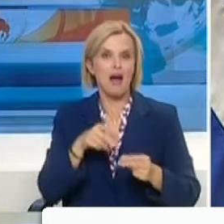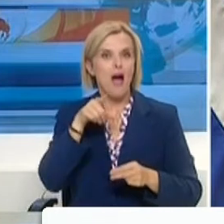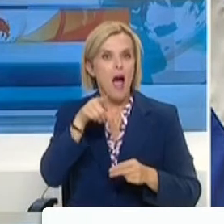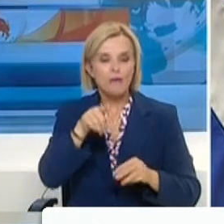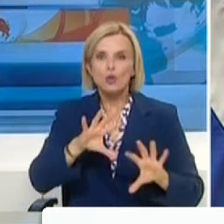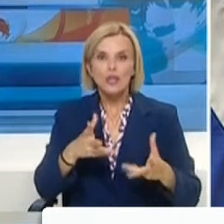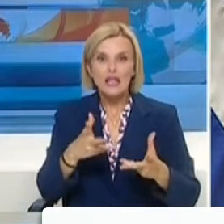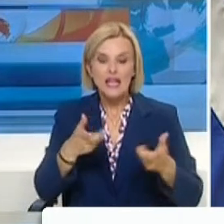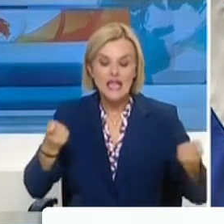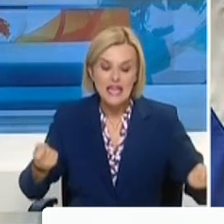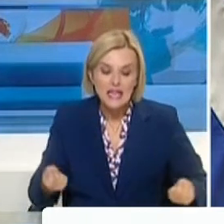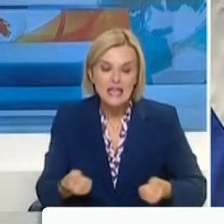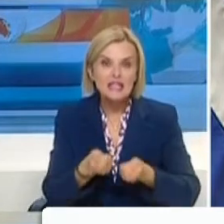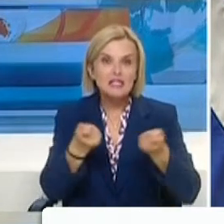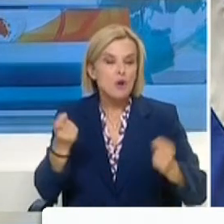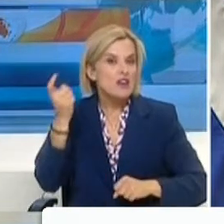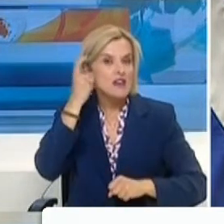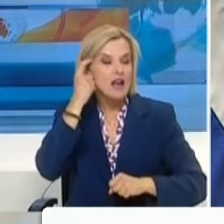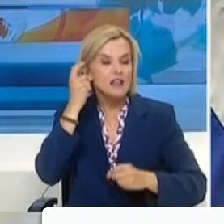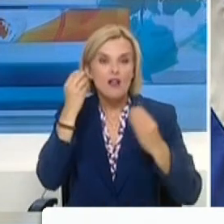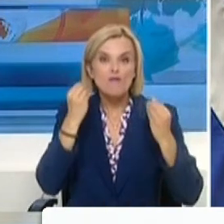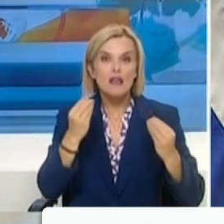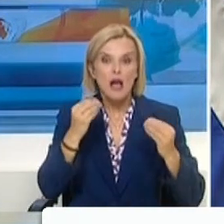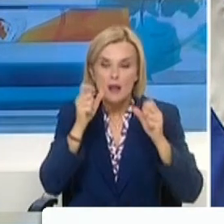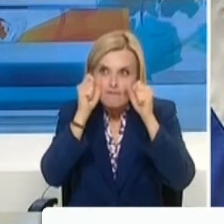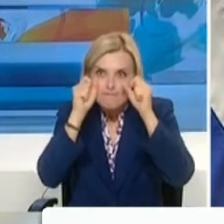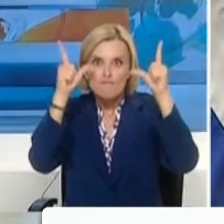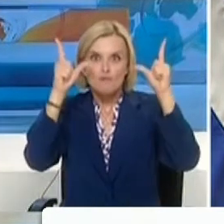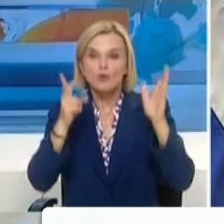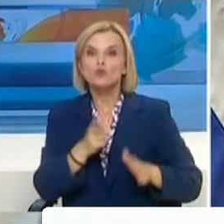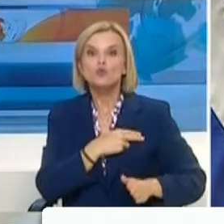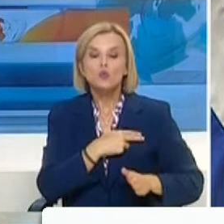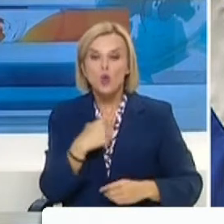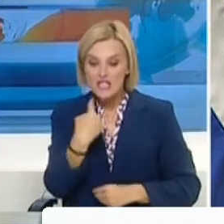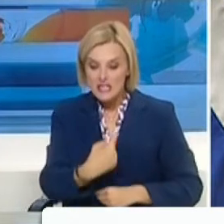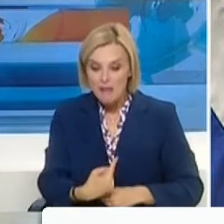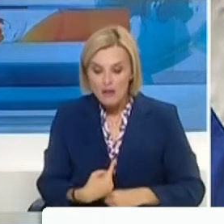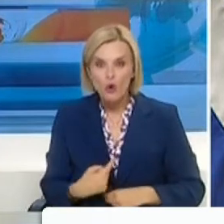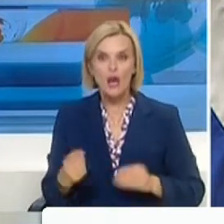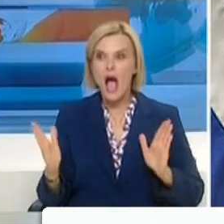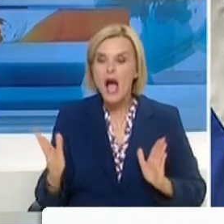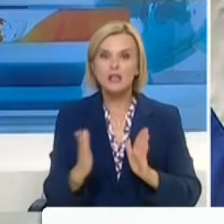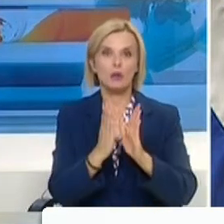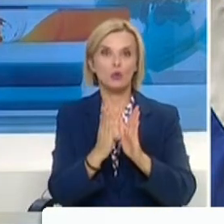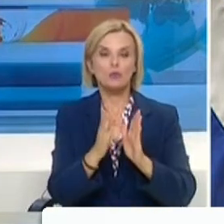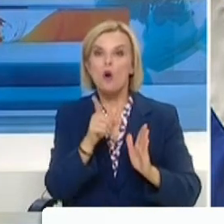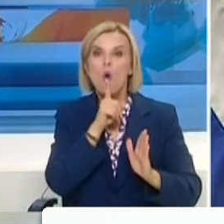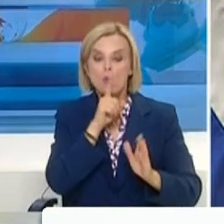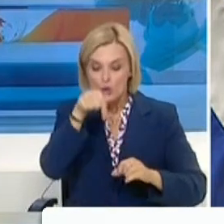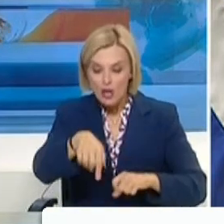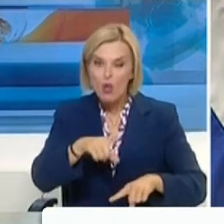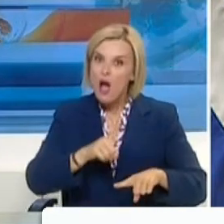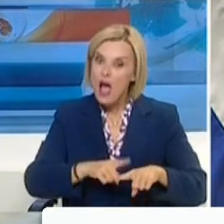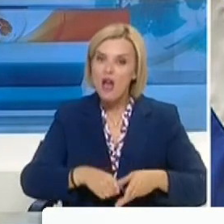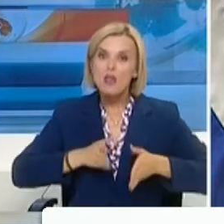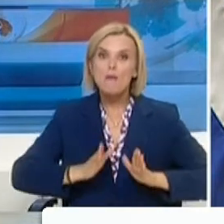ένα κίνητρο για επαγρύπνηση. Ιδιαίτερα μετά από μια ήπια πορεία του ιού στη χώρα μας, η οποία όμως ταυτόχρονα δεν συνοδεύεται από